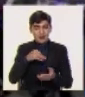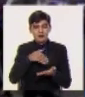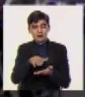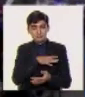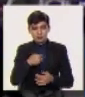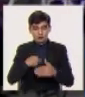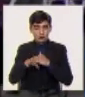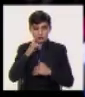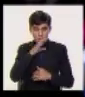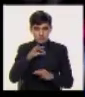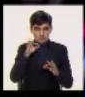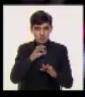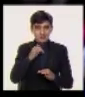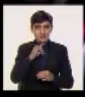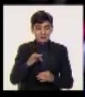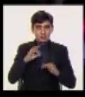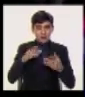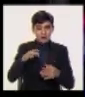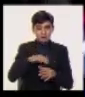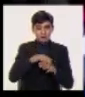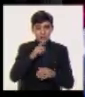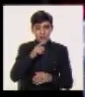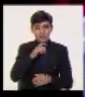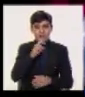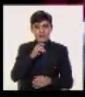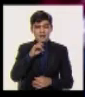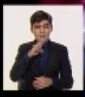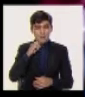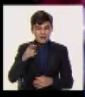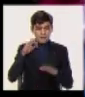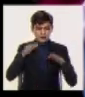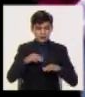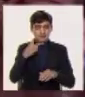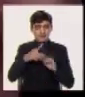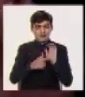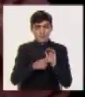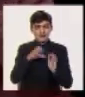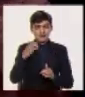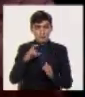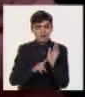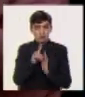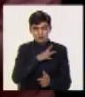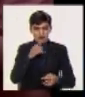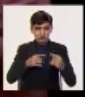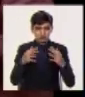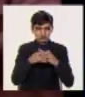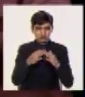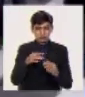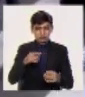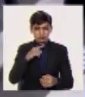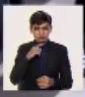отказывались покидать проезжую часть. Ситуация в Нагорном Карабахе обострилась еще 27 сентября. На спорной территории идут